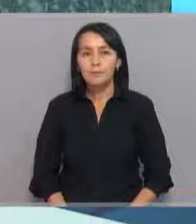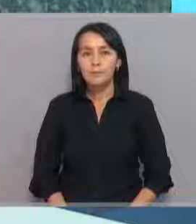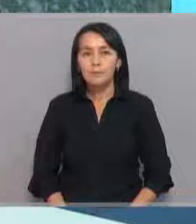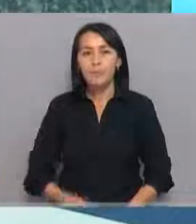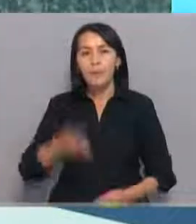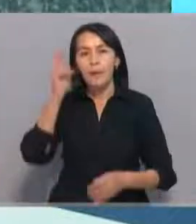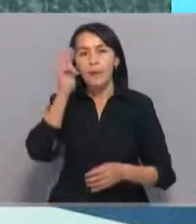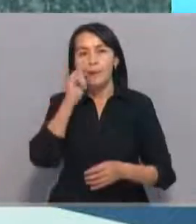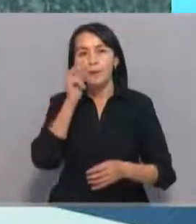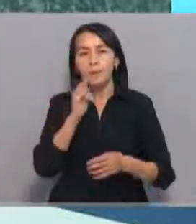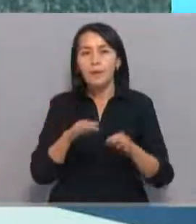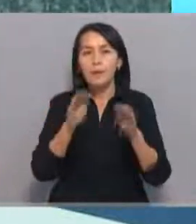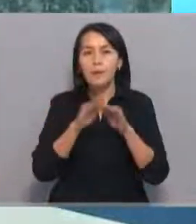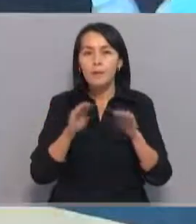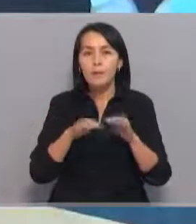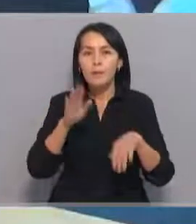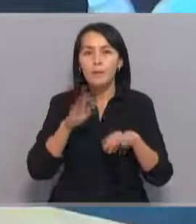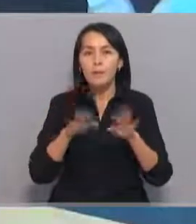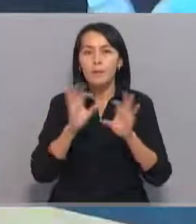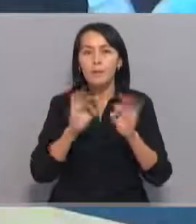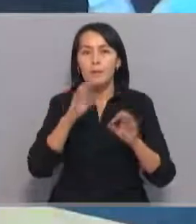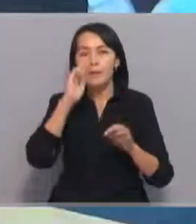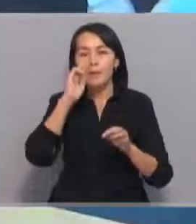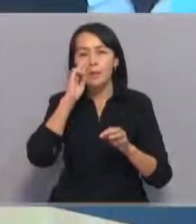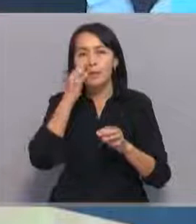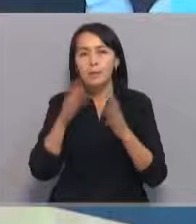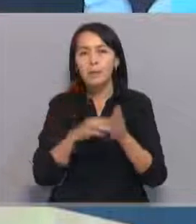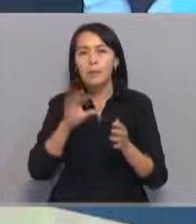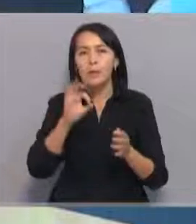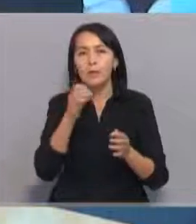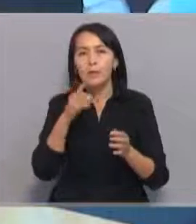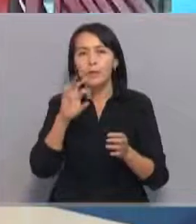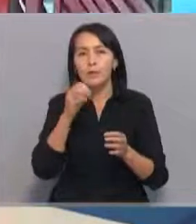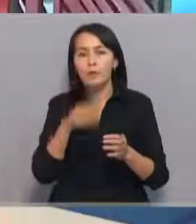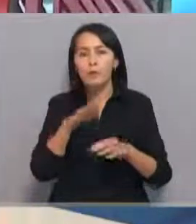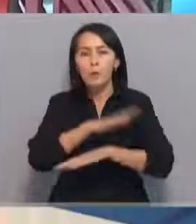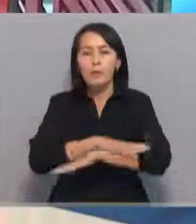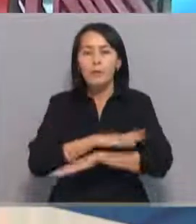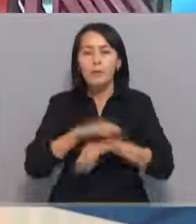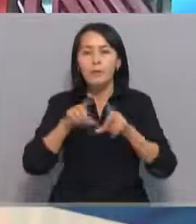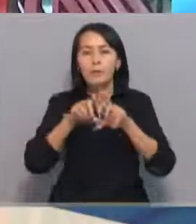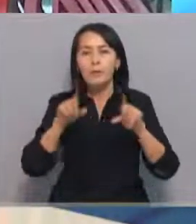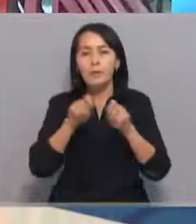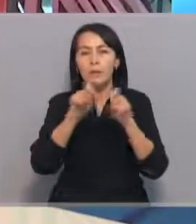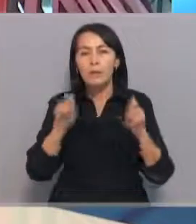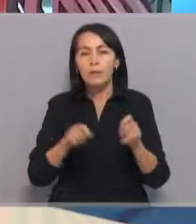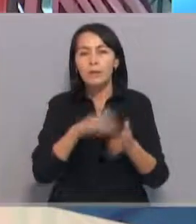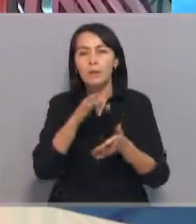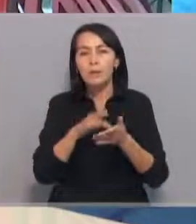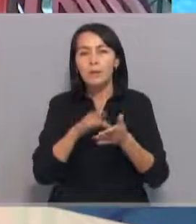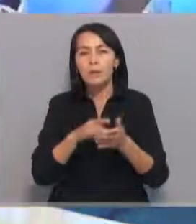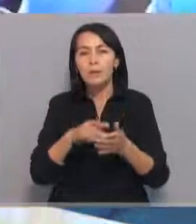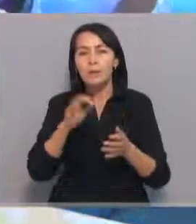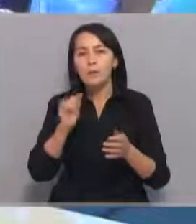Білім оған жас өскін үшін жағымды жаңалық. Шымкентте Оскар Скул бастауыш мектеп ашылды. Айту керек, білім беру орталығы